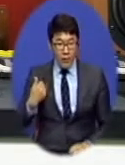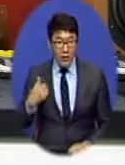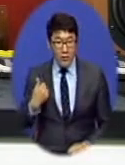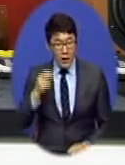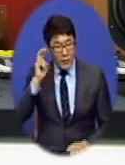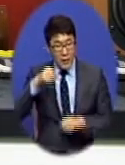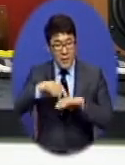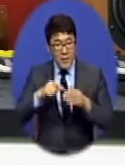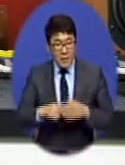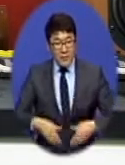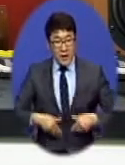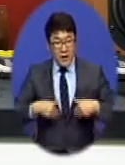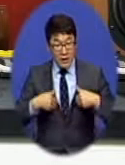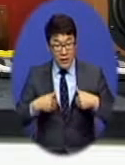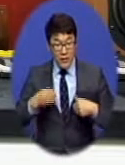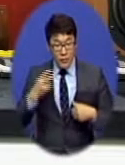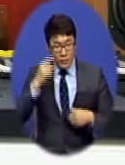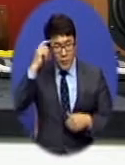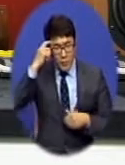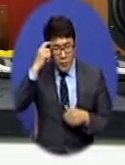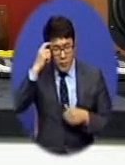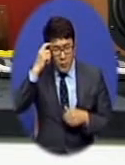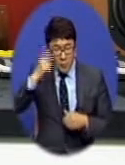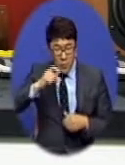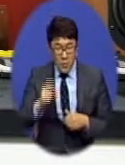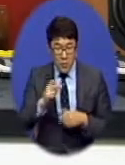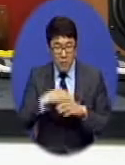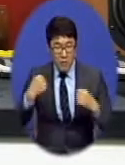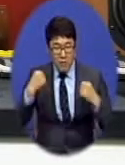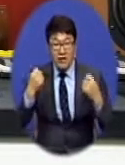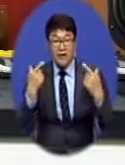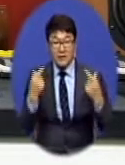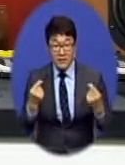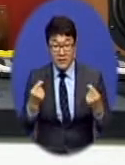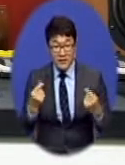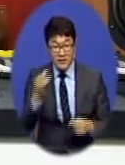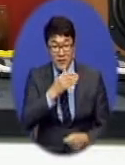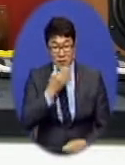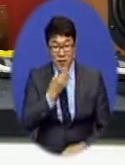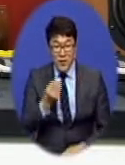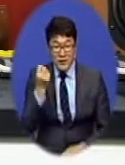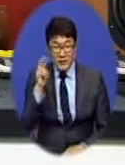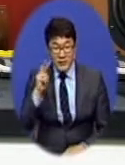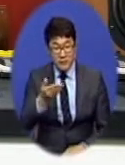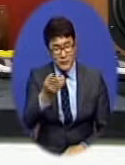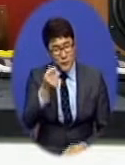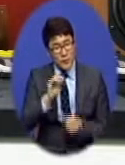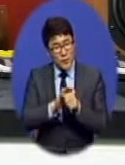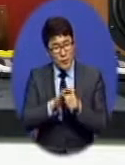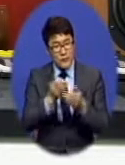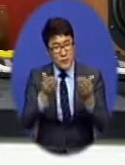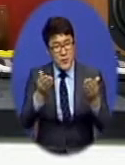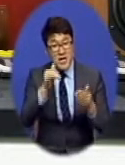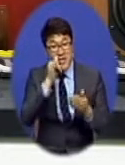가슴이 따뜻하시고 정신과 정서가 굉장히 건강하신 것 같아요. 저희 복지TV가 조금이나마 도움이